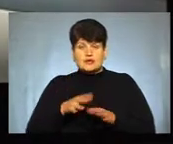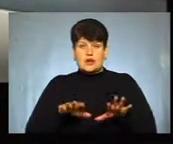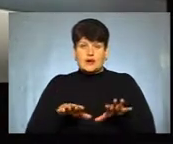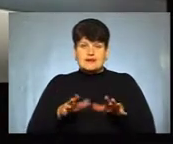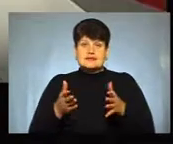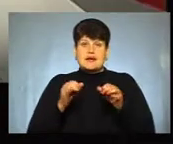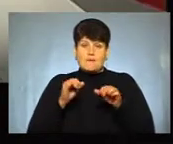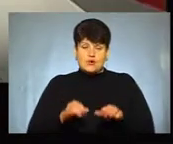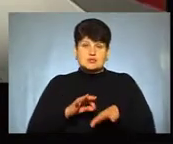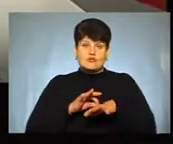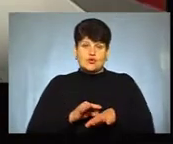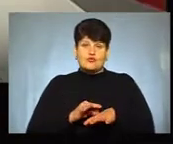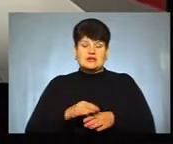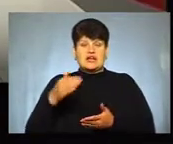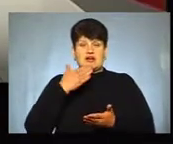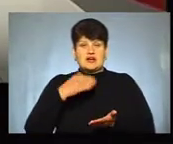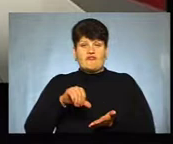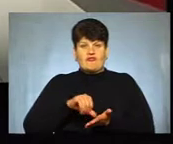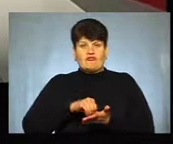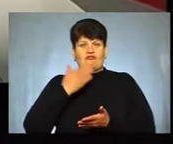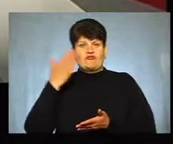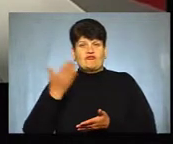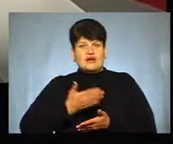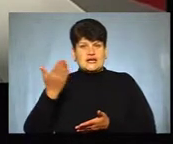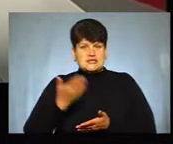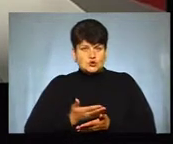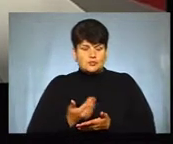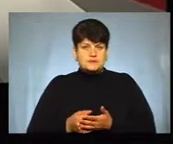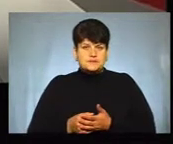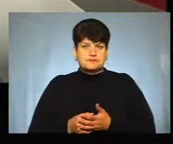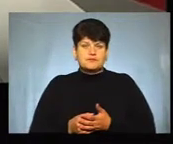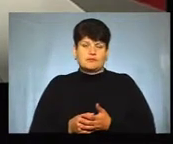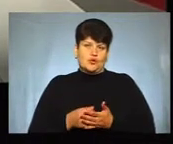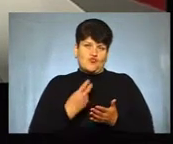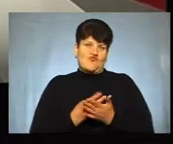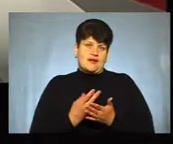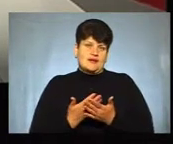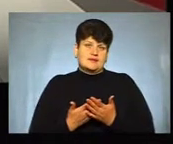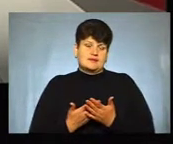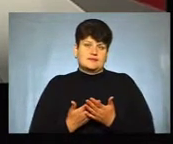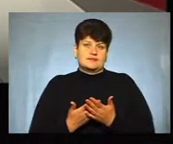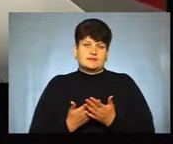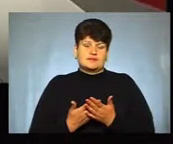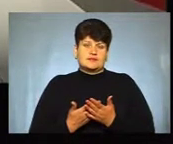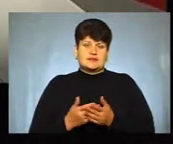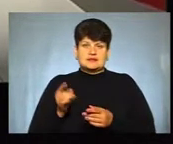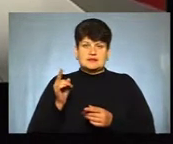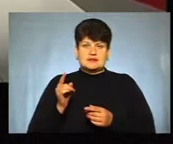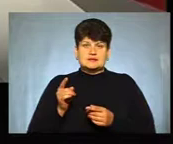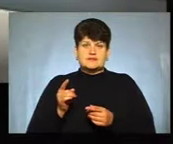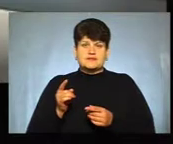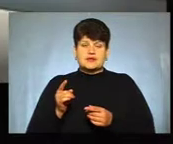можна було би проводити публічні виступи під відкритим небом в вигляді якраз давніх архітектурних